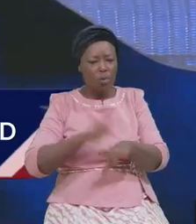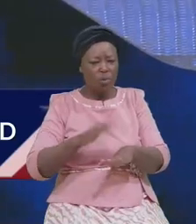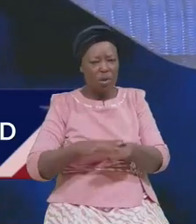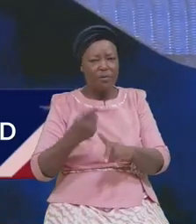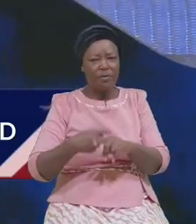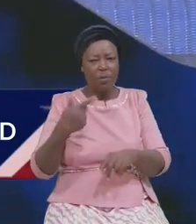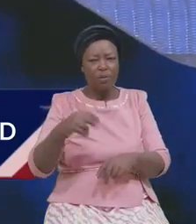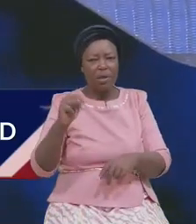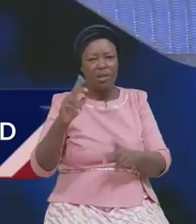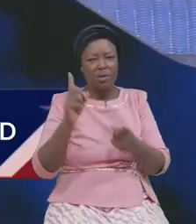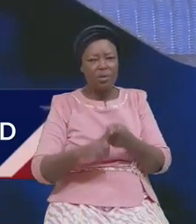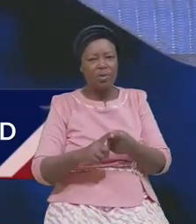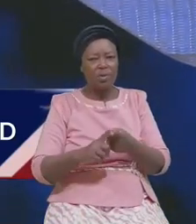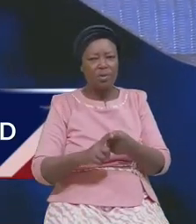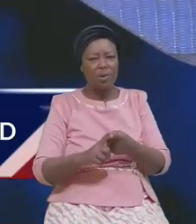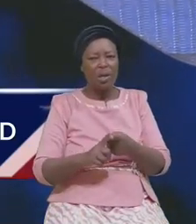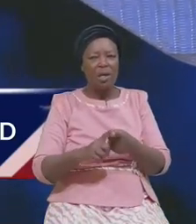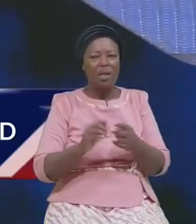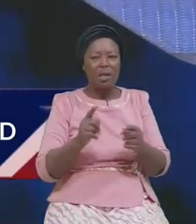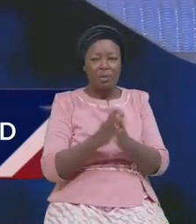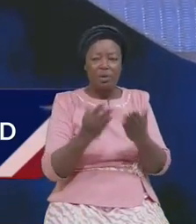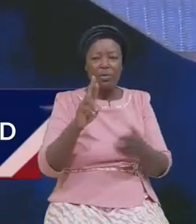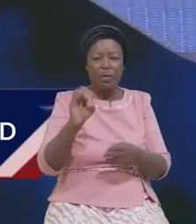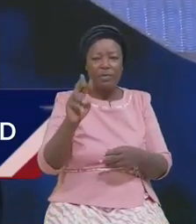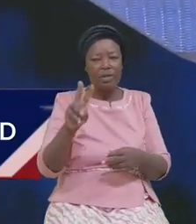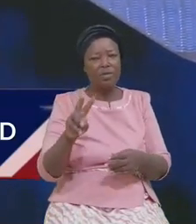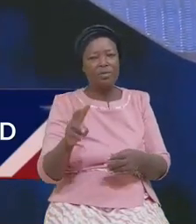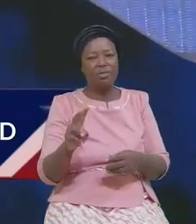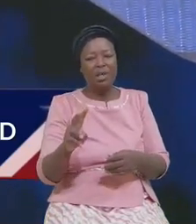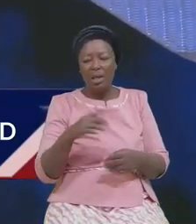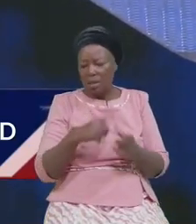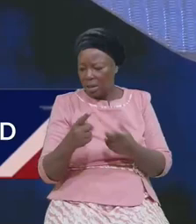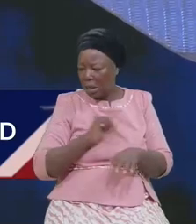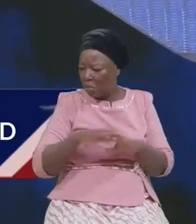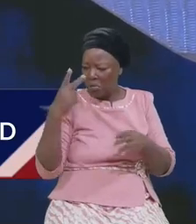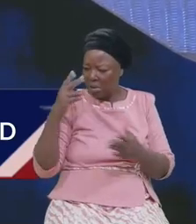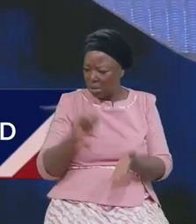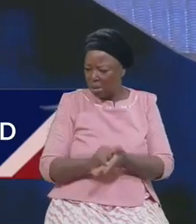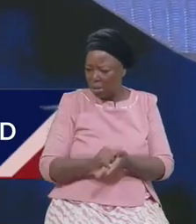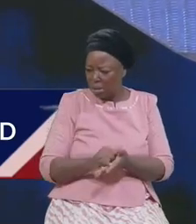moi je n'ai pas vu cela, Genèse, ah, ne regardez pas derrière.